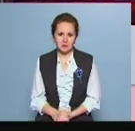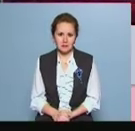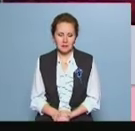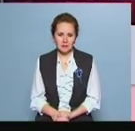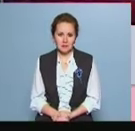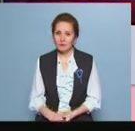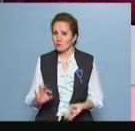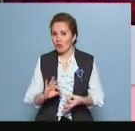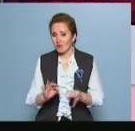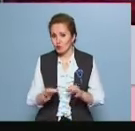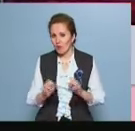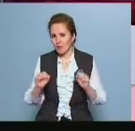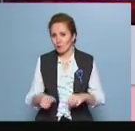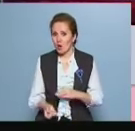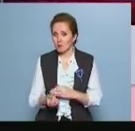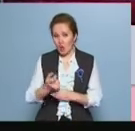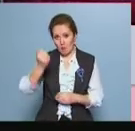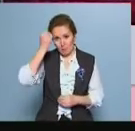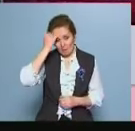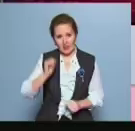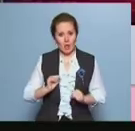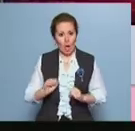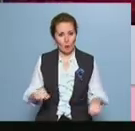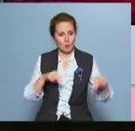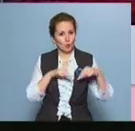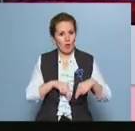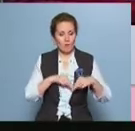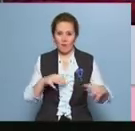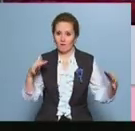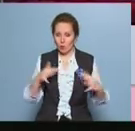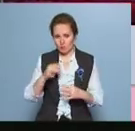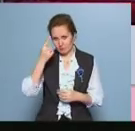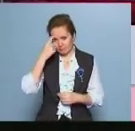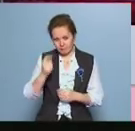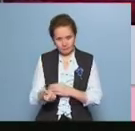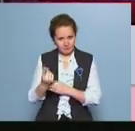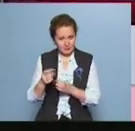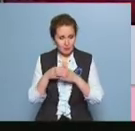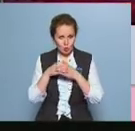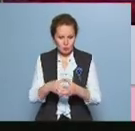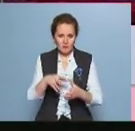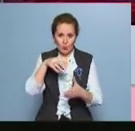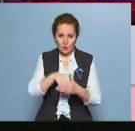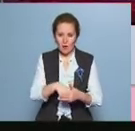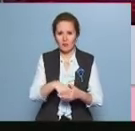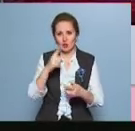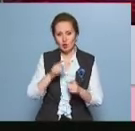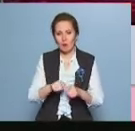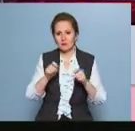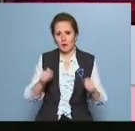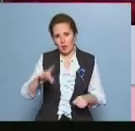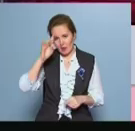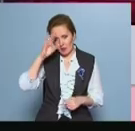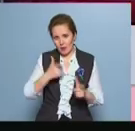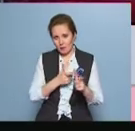А в Ижевске может появиться памятник героям Трудового фронта. Идею выдвинула инициативная группа, в составе которой создатель легендарного